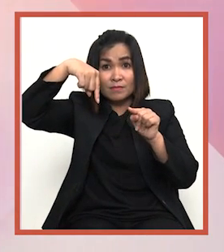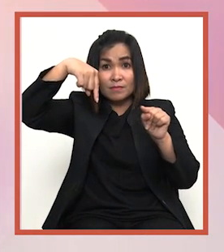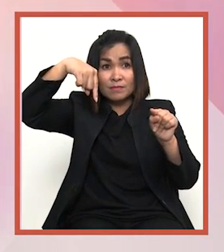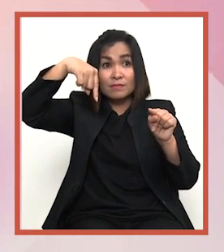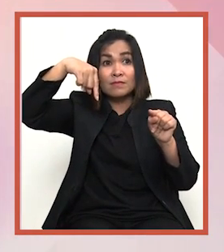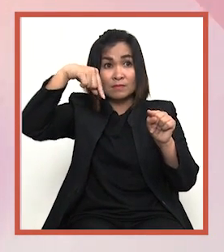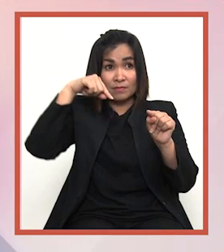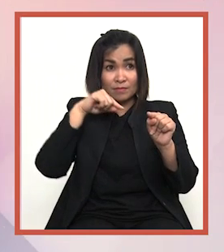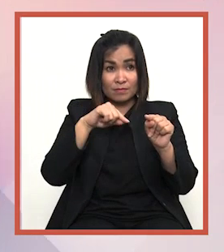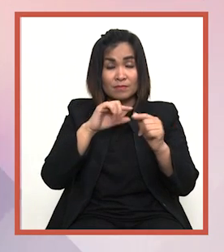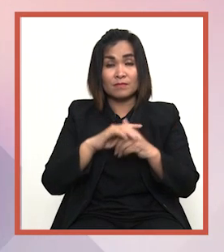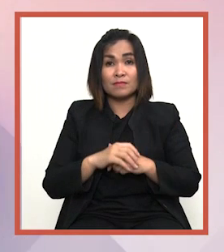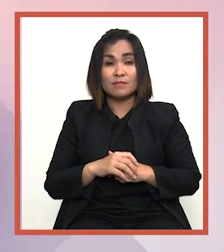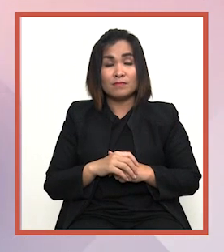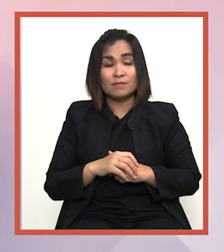านะครับ